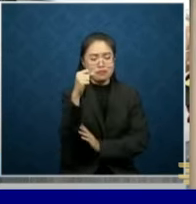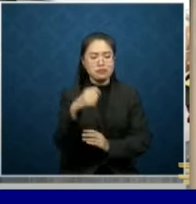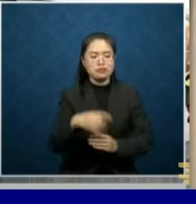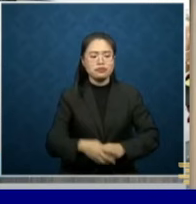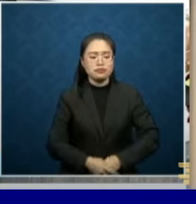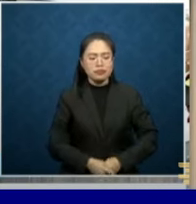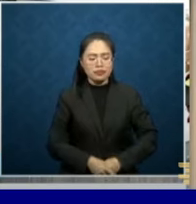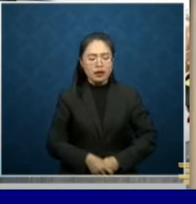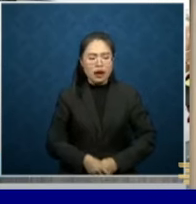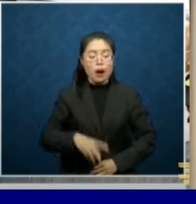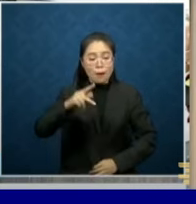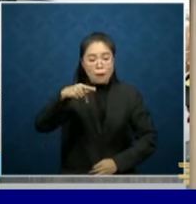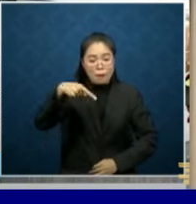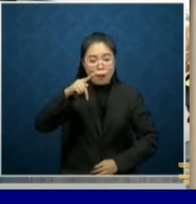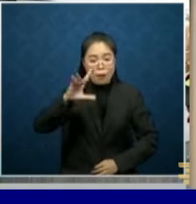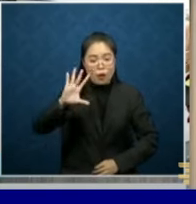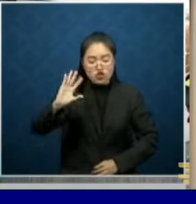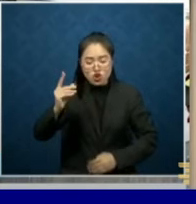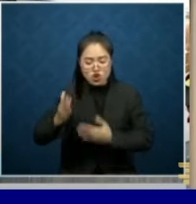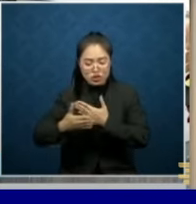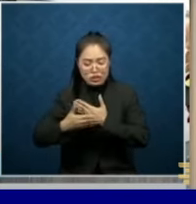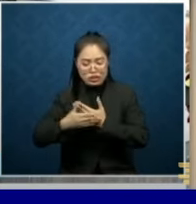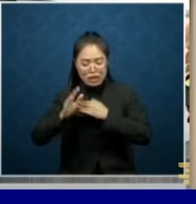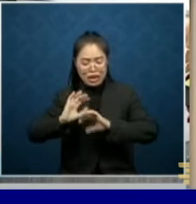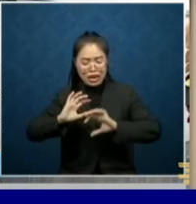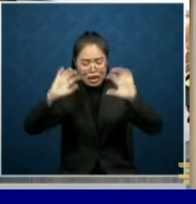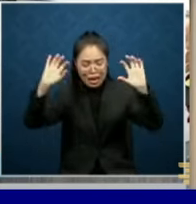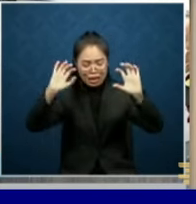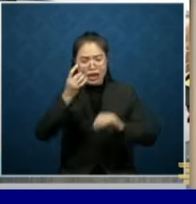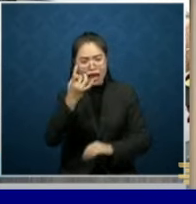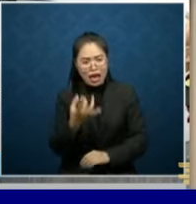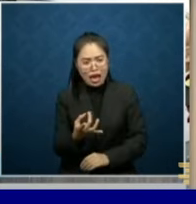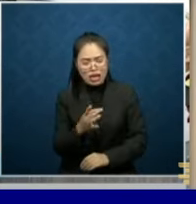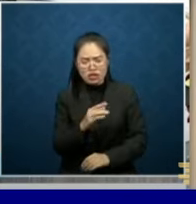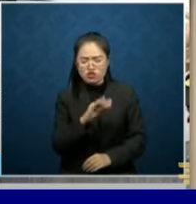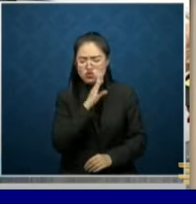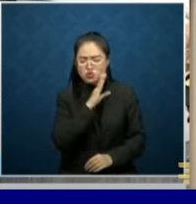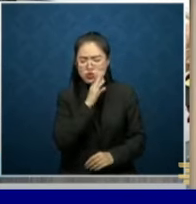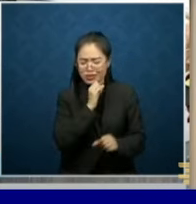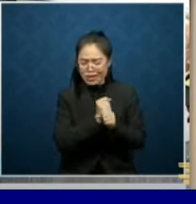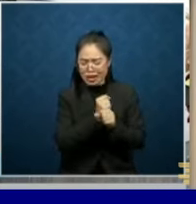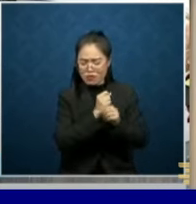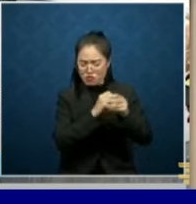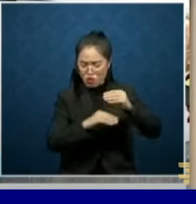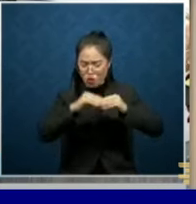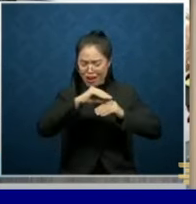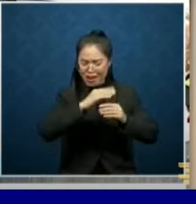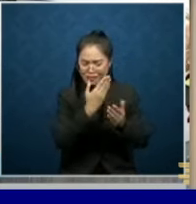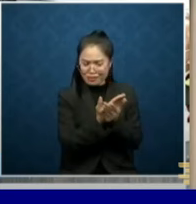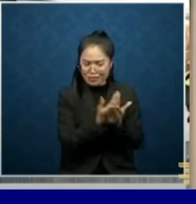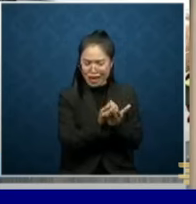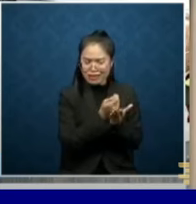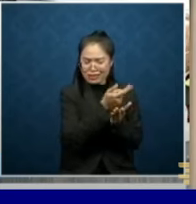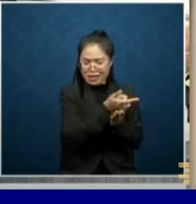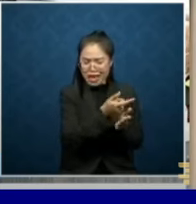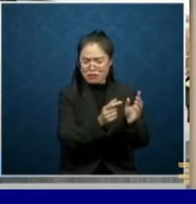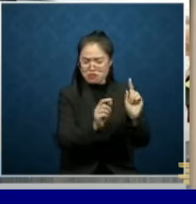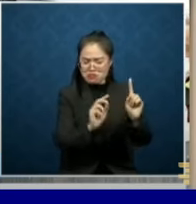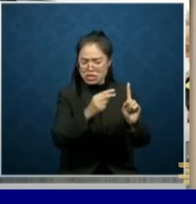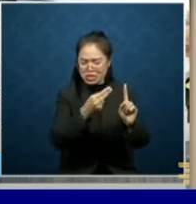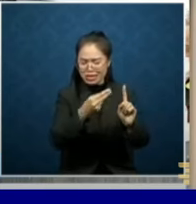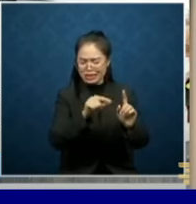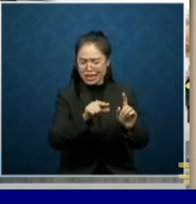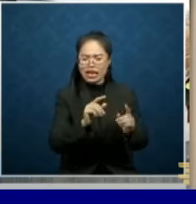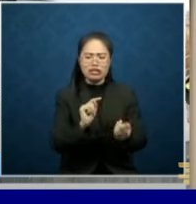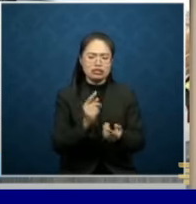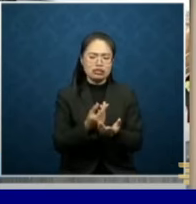ปปช.เตือนรัฐบาลเรื่องนี้ว่ายังไงใครได้ประโยชน์จากโครงการนี้ไอ้บริหารเงินเหรียญดิจิตอล 30,000 ล้านเ